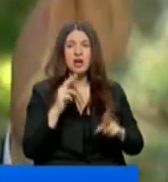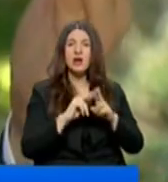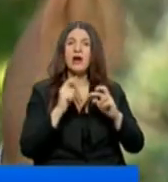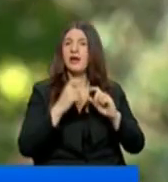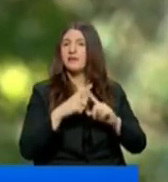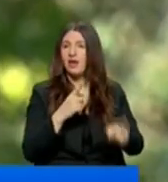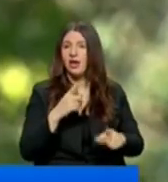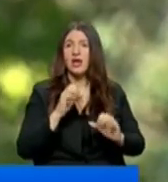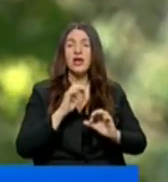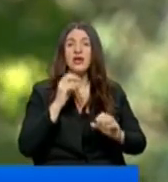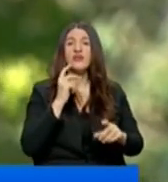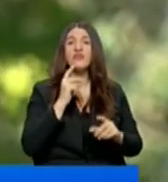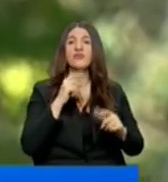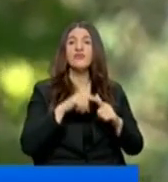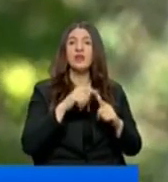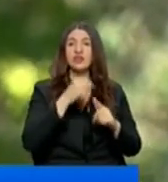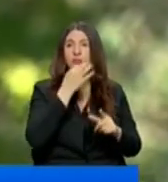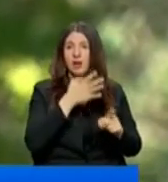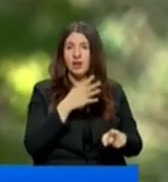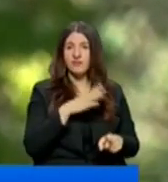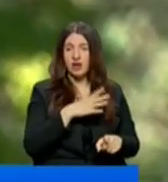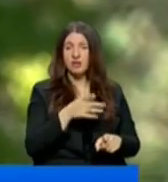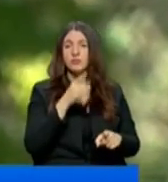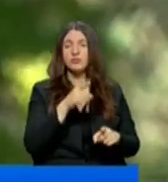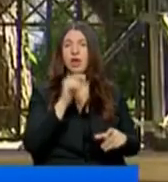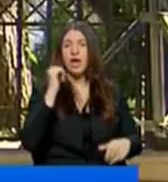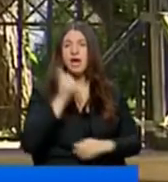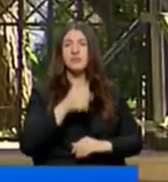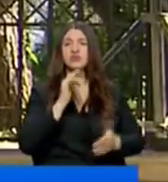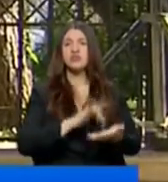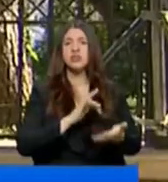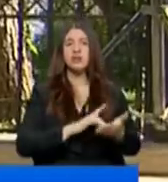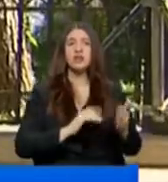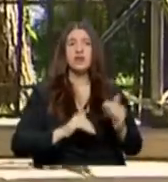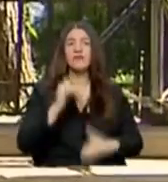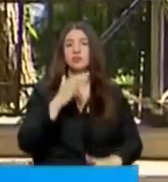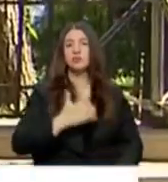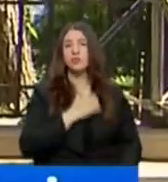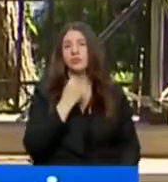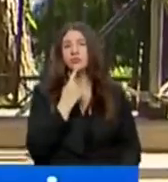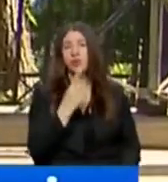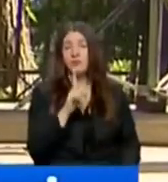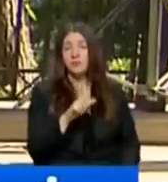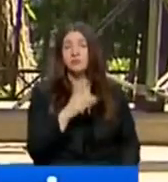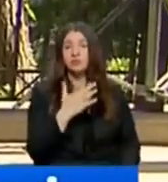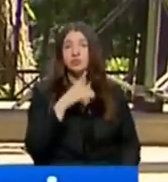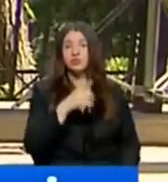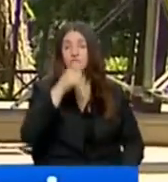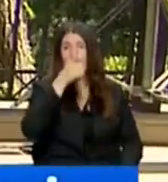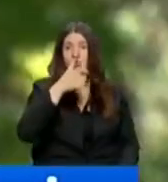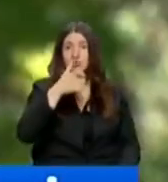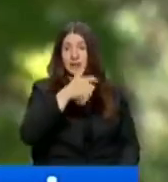KRT, Flash TV'de vardı. Flash Haber. Buna her zamanki cezalardan daha fazla üzüldüğümü ifade etmeliyim. Çünkü siz